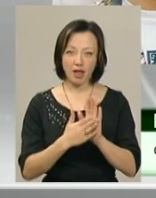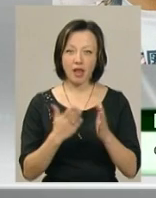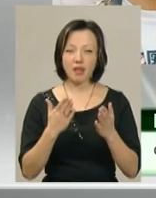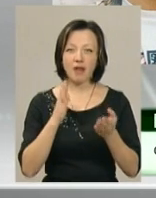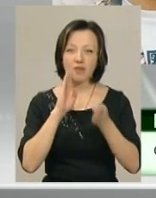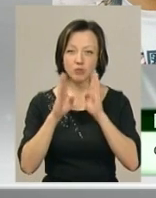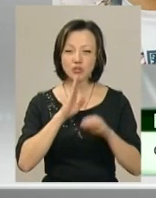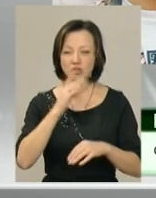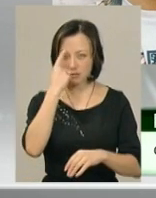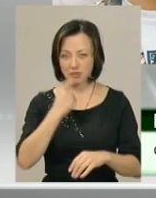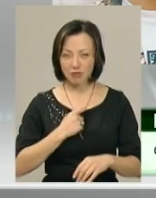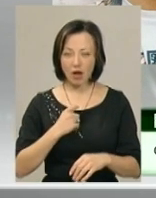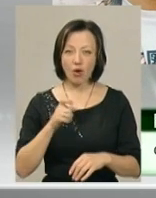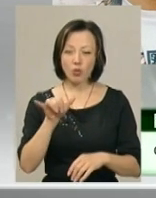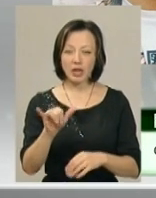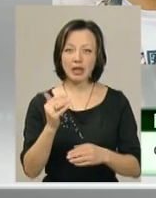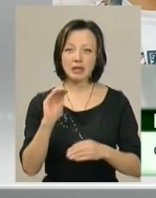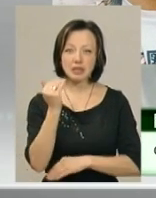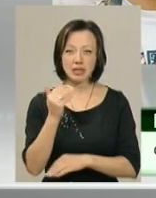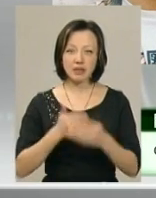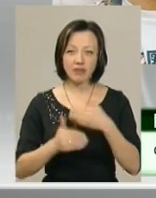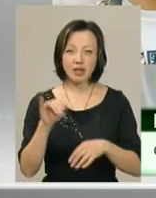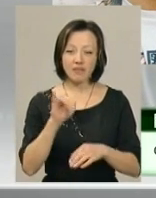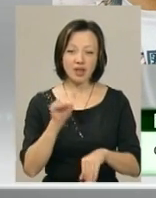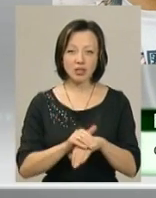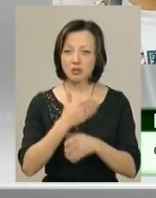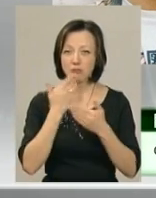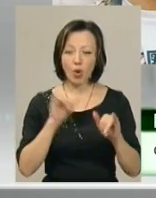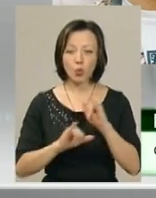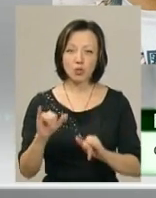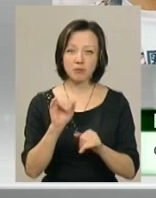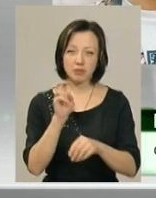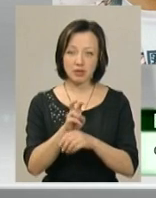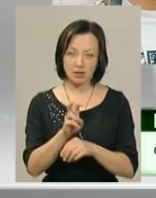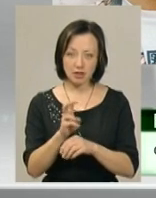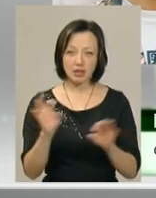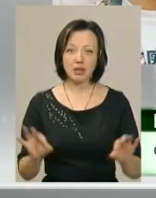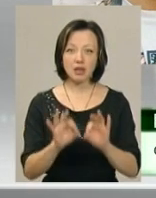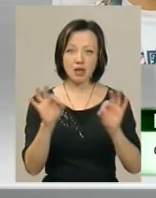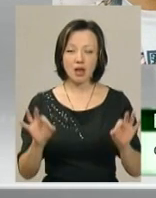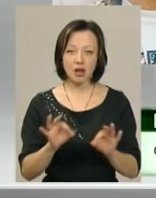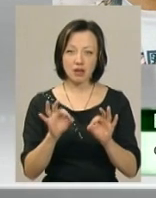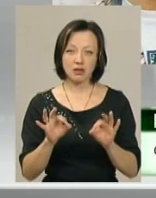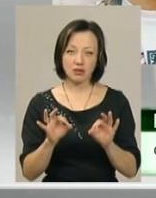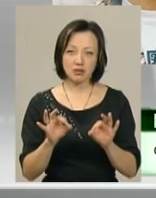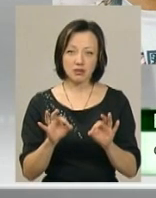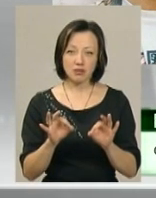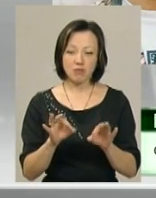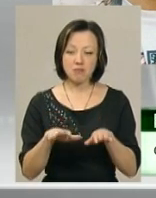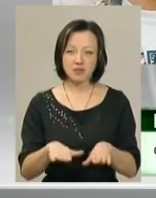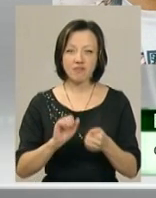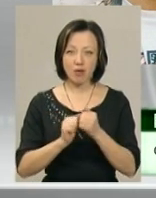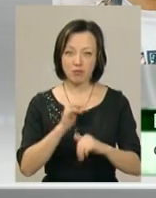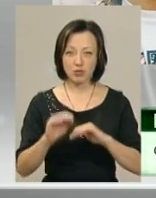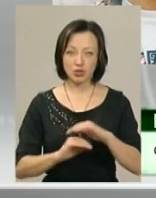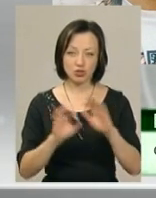жіночка повідомляла, що в неї дитина інвалід і фактично немає куди сходити, немає ніяких заходів. Просто з Кам'янці